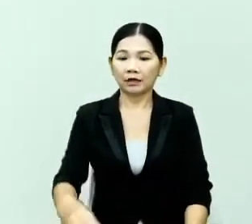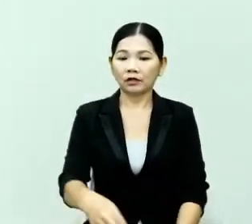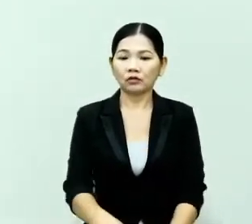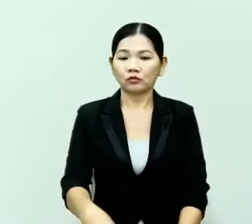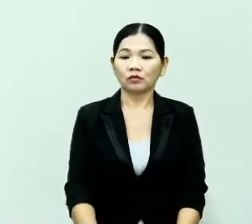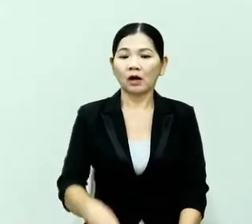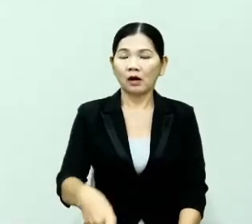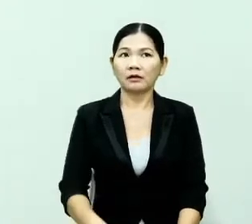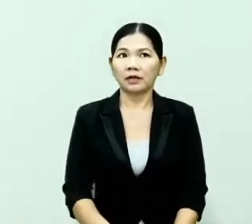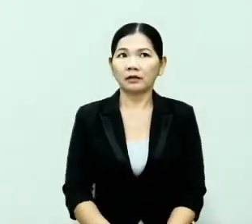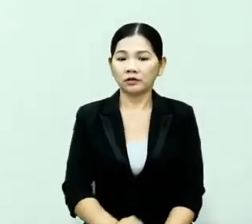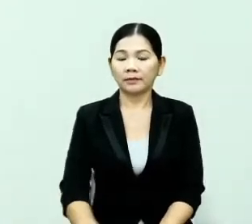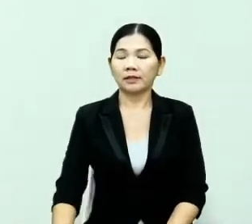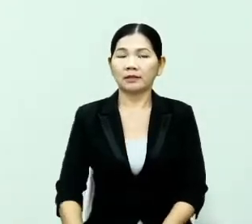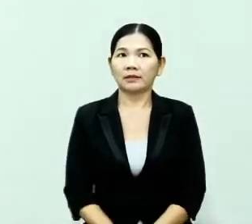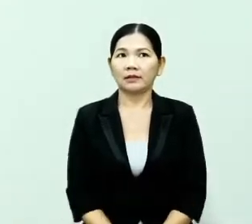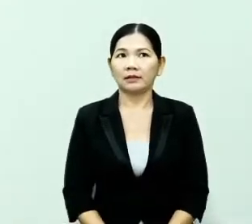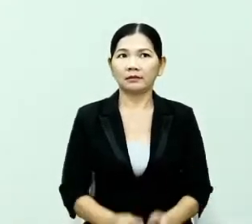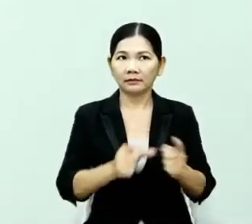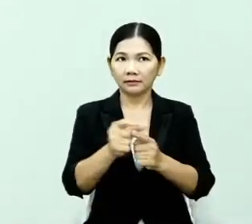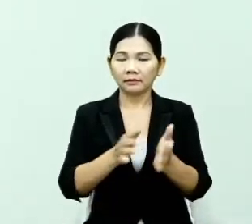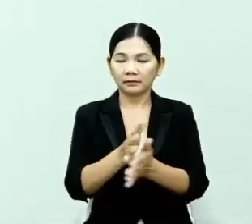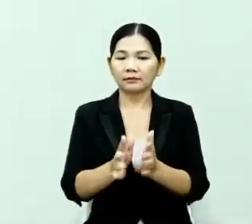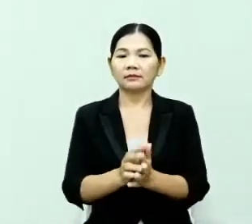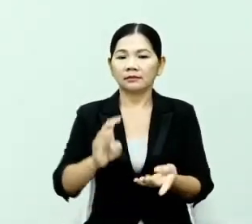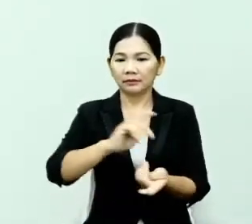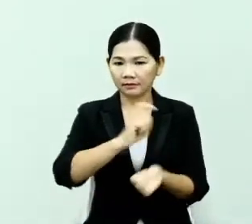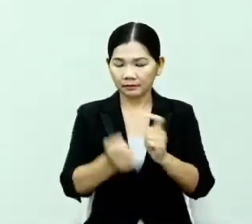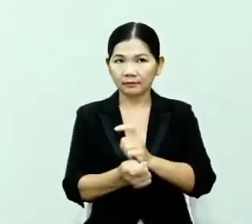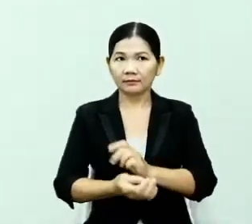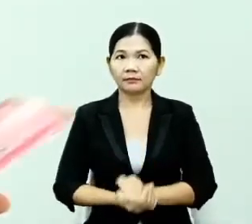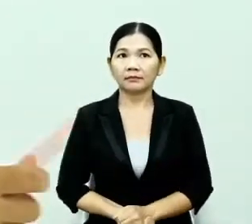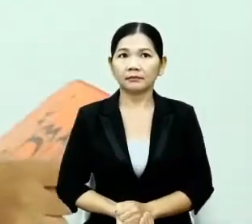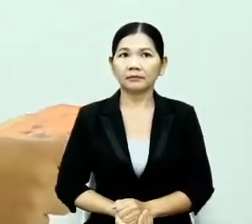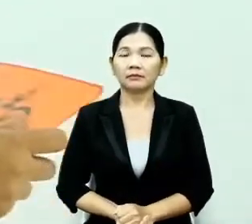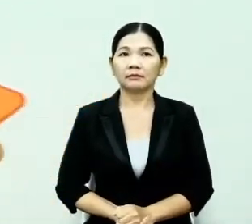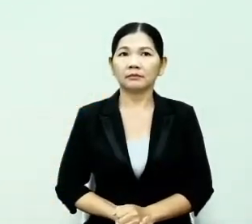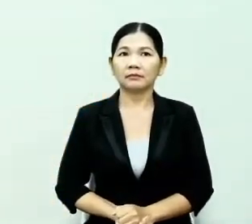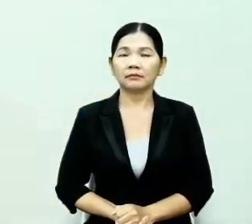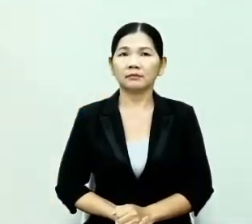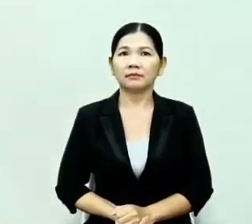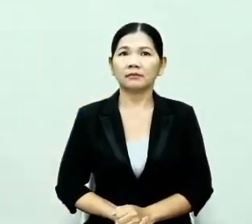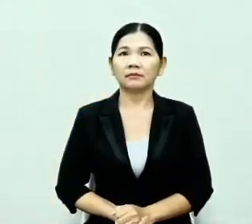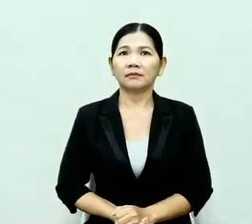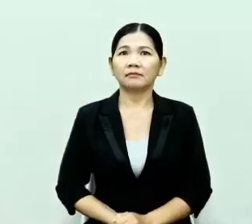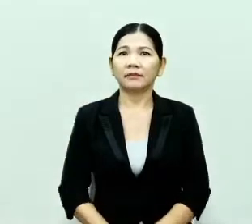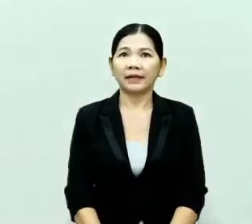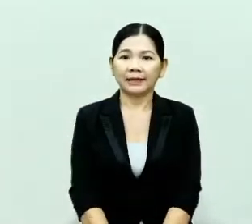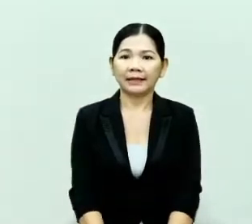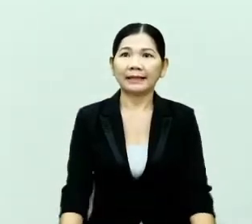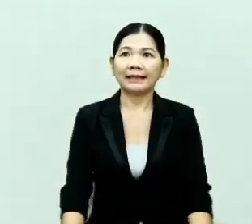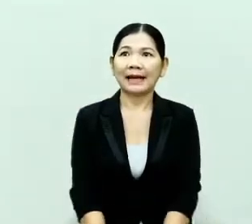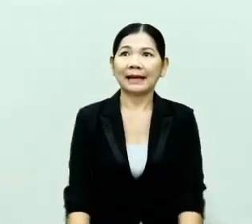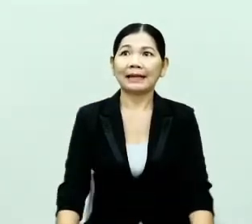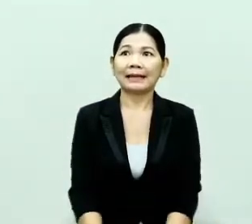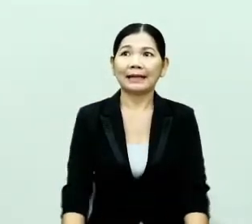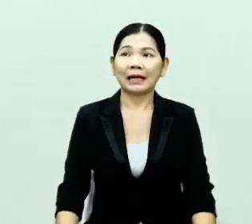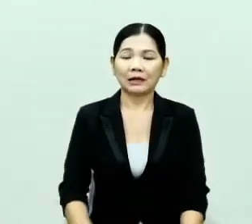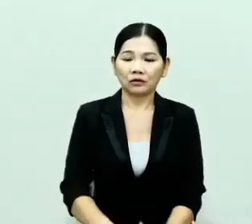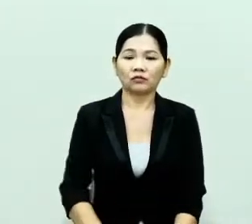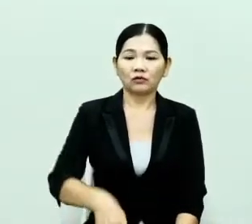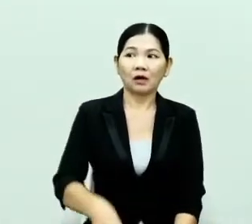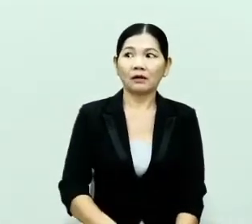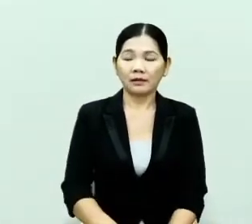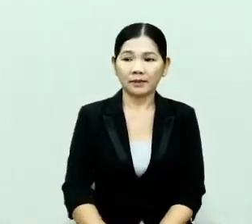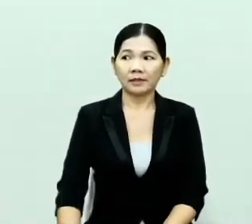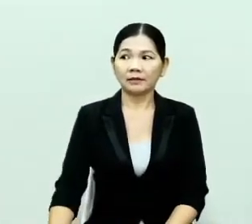រគុណកូនអញ្ចឹងពេលហ្នឹងគឺយើងអានថាកែខៃចាកូនកូនត្រឹមខ្លួនអានពាក្យបន្តណាអ្នកគ្រូនៅមានពាក្យបន្តទៀ